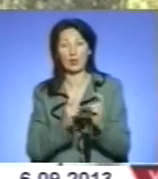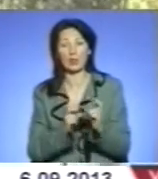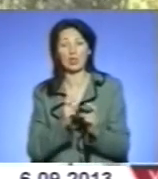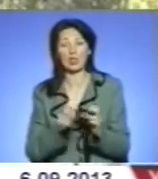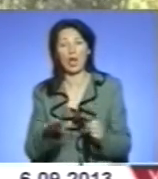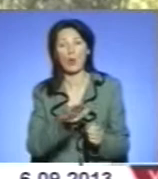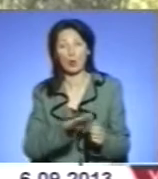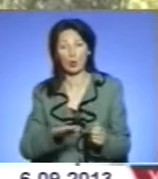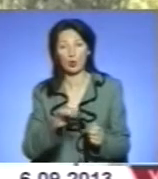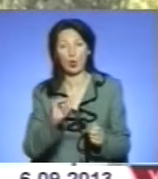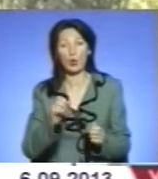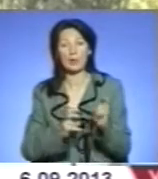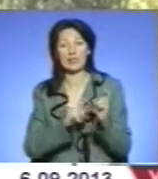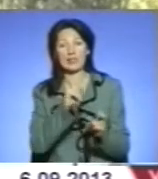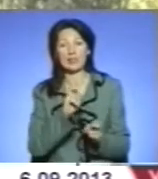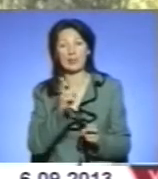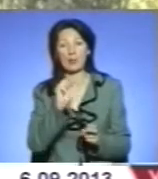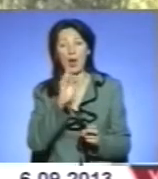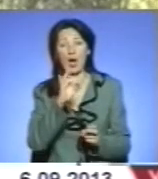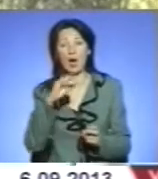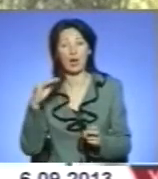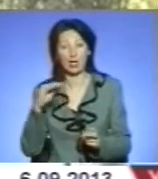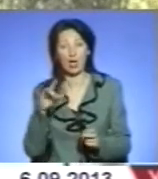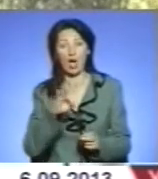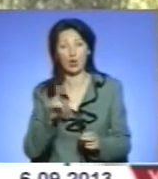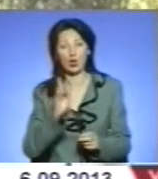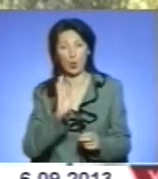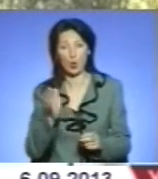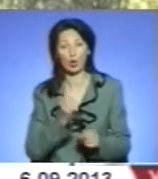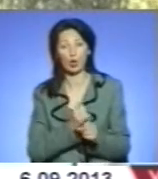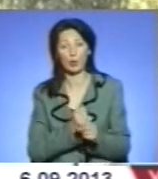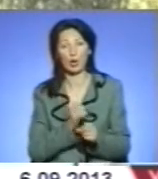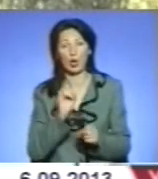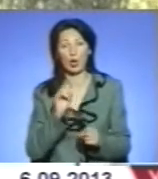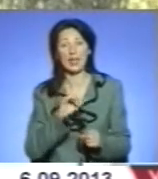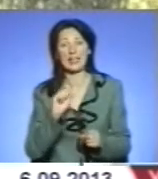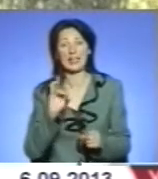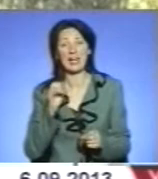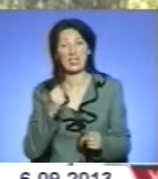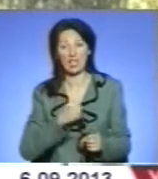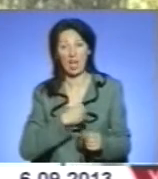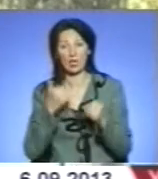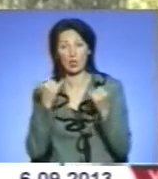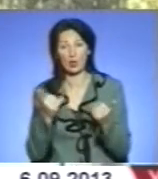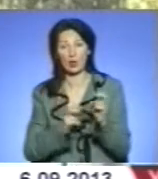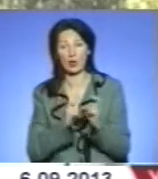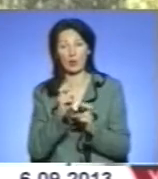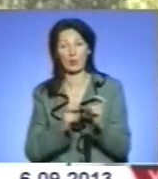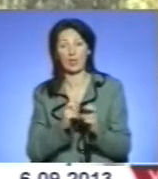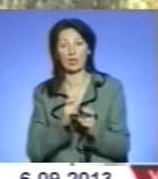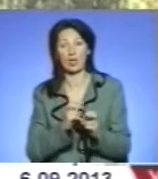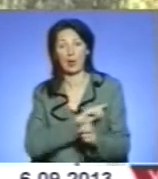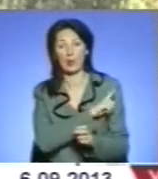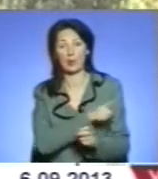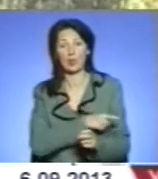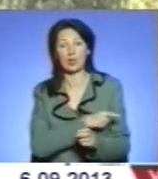у Збаражському районі, що і було зроблено. На жаль, на сьогодні виробничих потужностей у контори